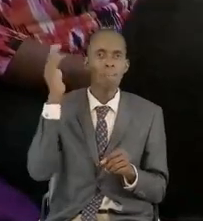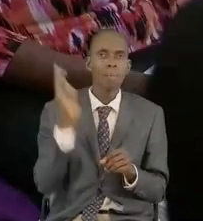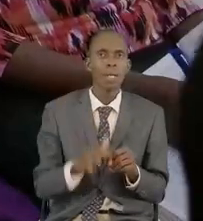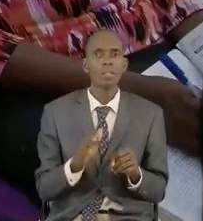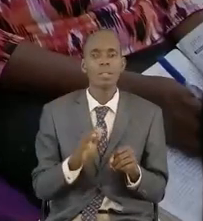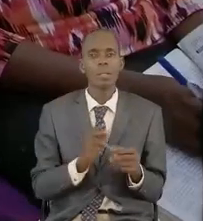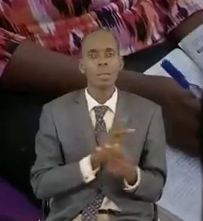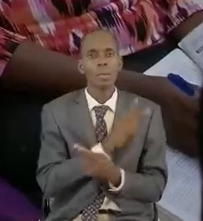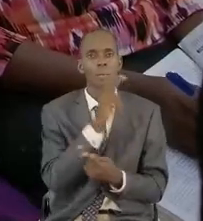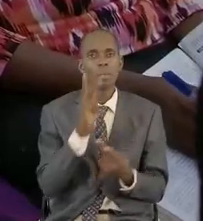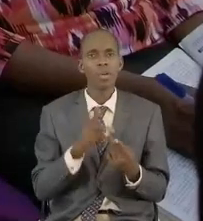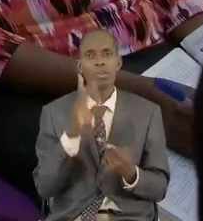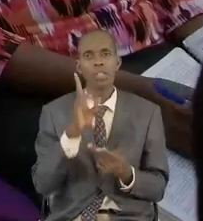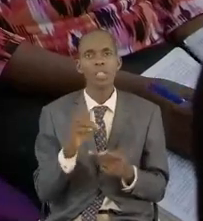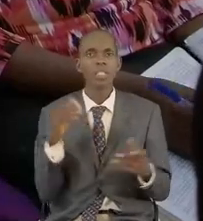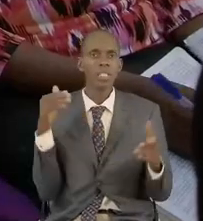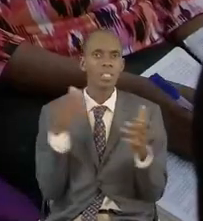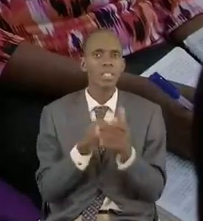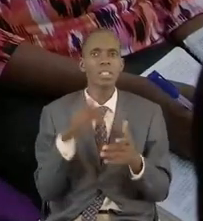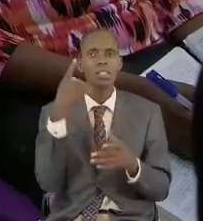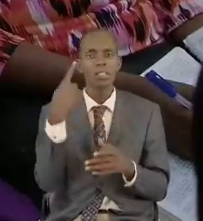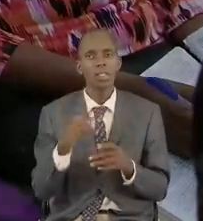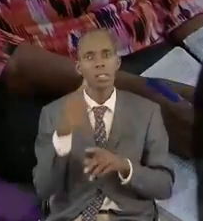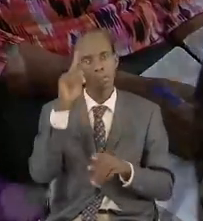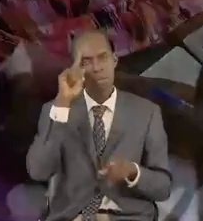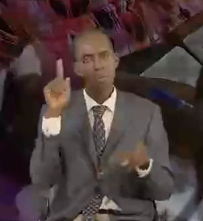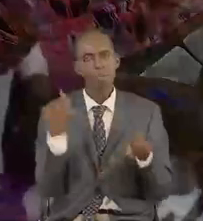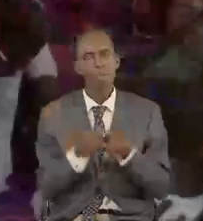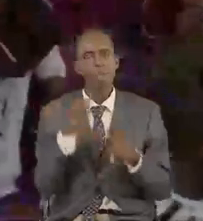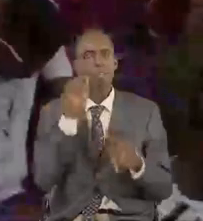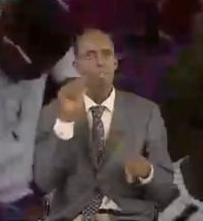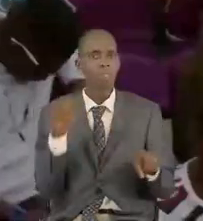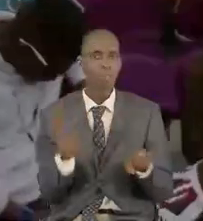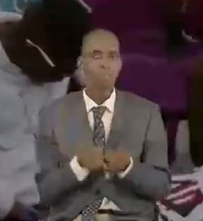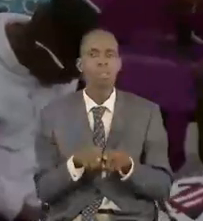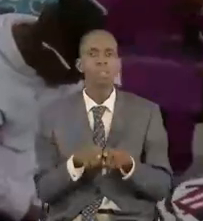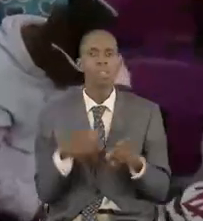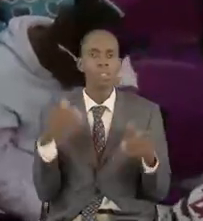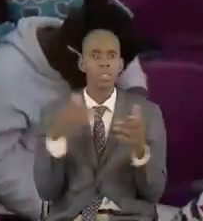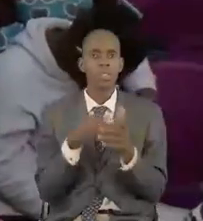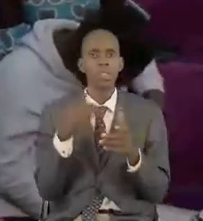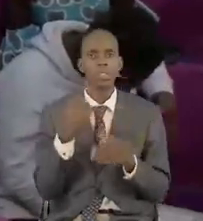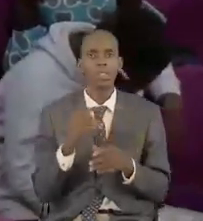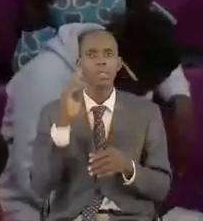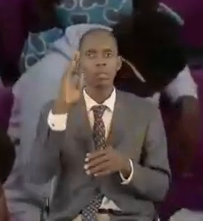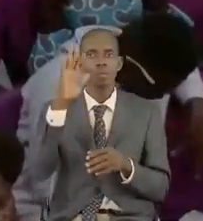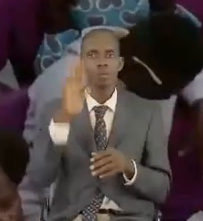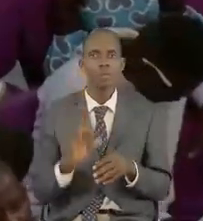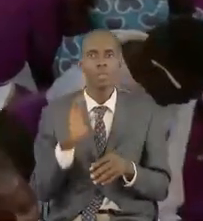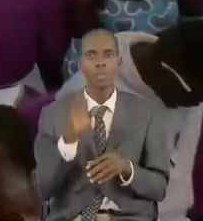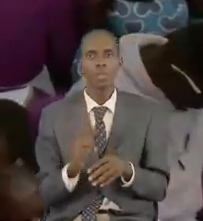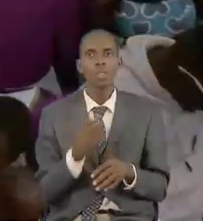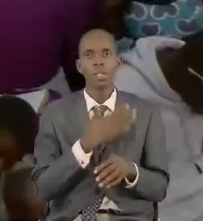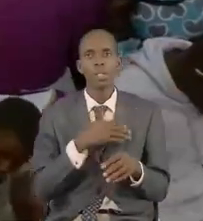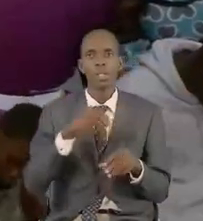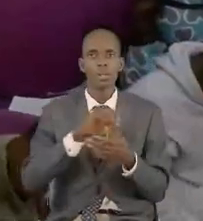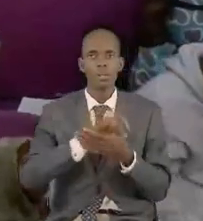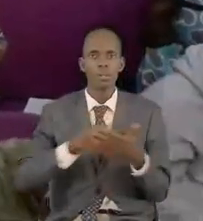tourné leur esprit dans le sang contraire contre les frères contre les prédateurs et le verset 3